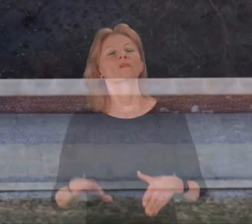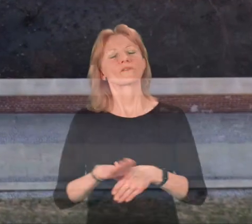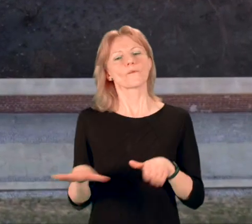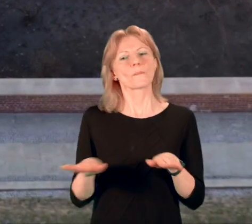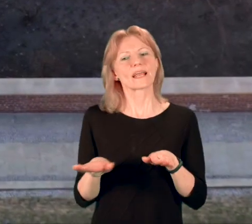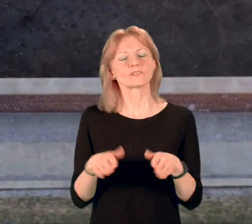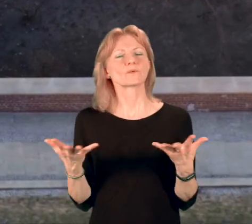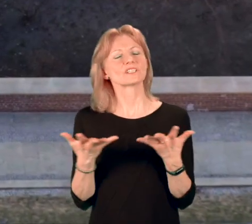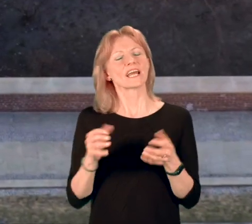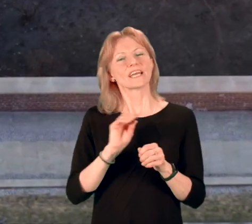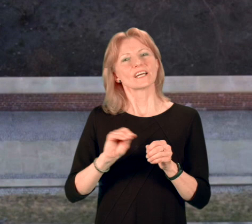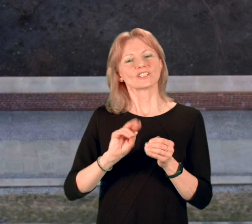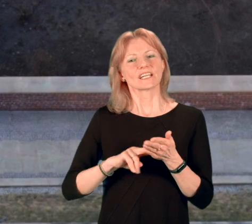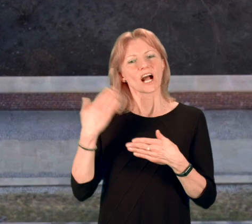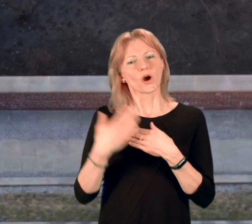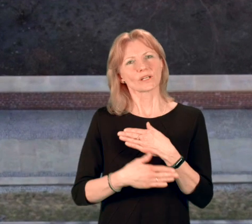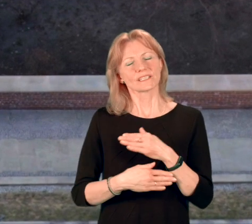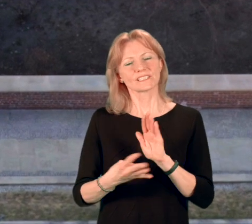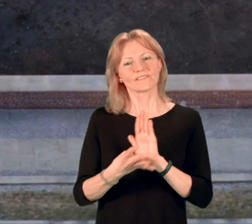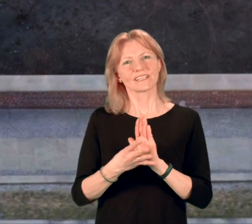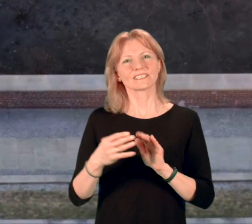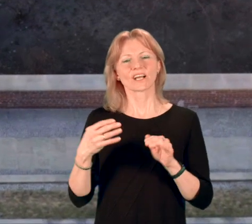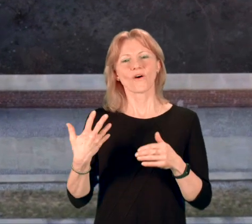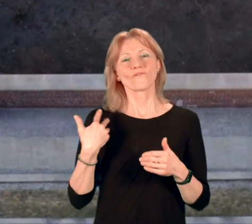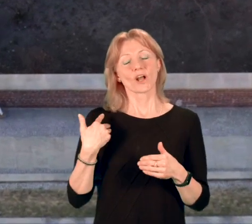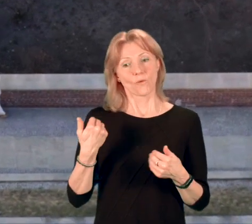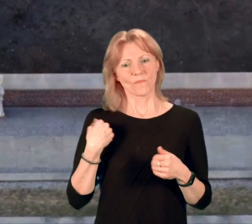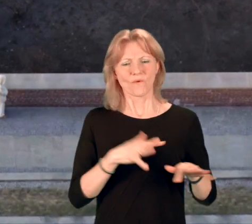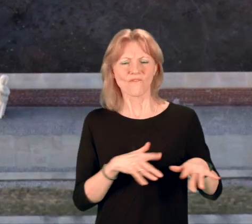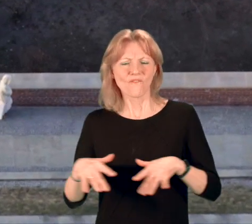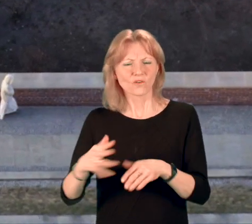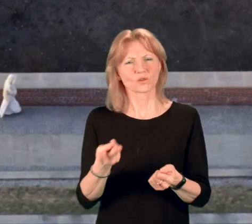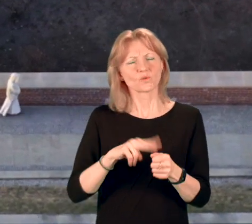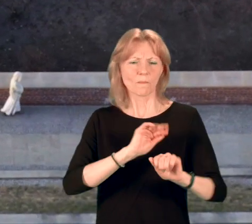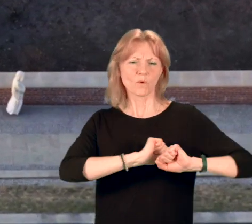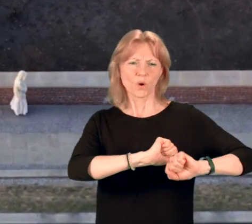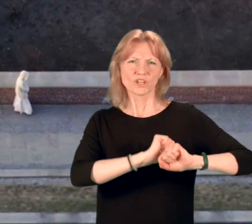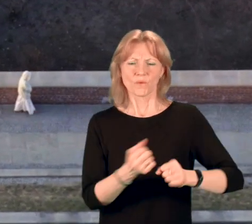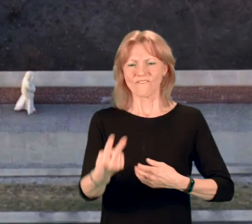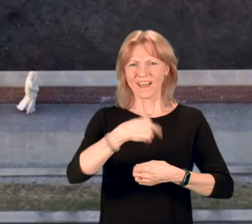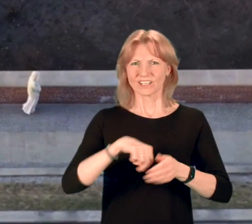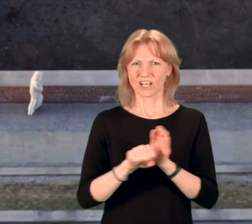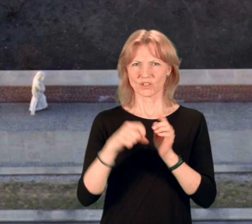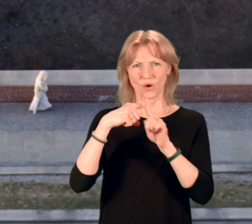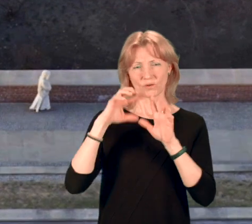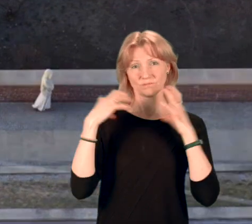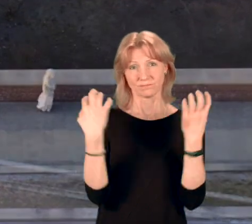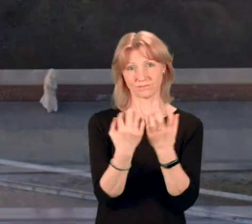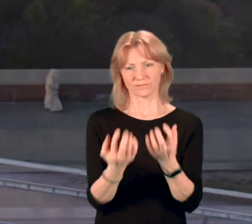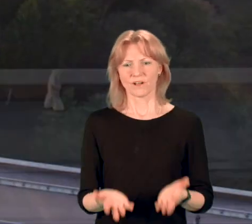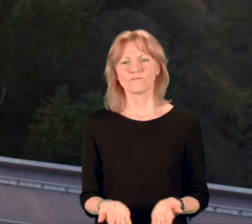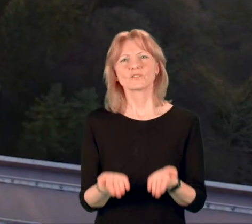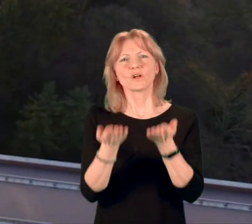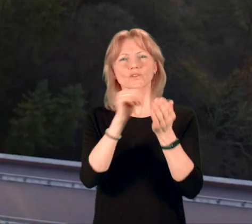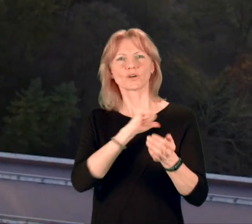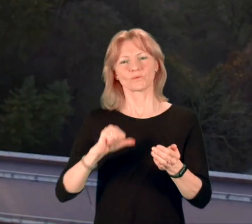W miejscu, gdzie jeszcze na początku XIX wieku znajdowały się fosy broniące dostępu do murów jasnogórskiej twierdzy, wznoszą